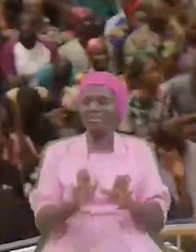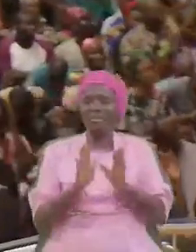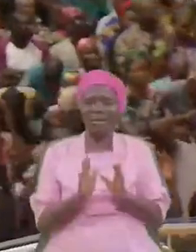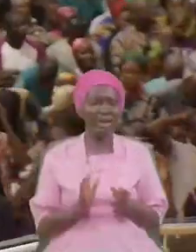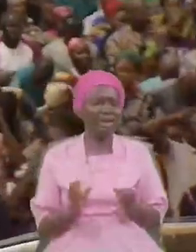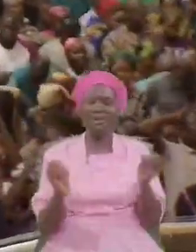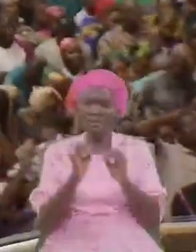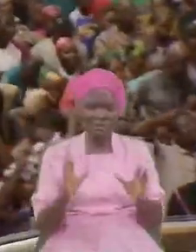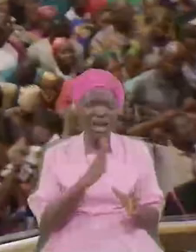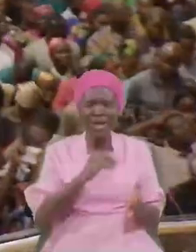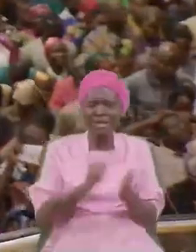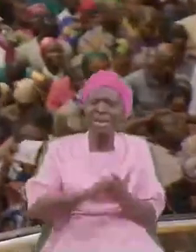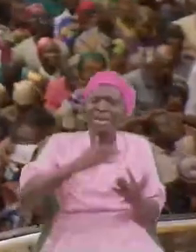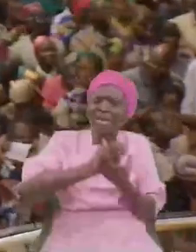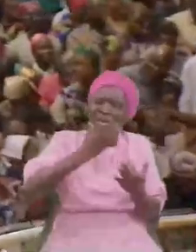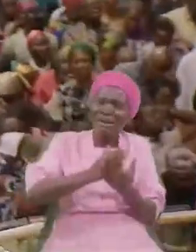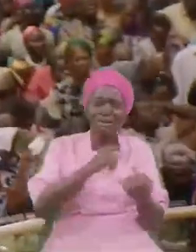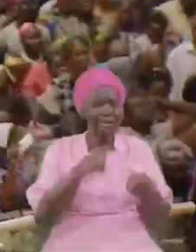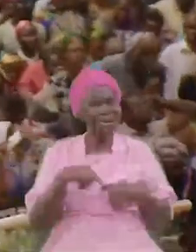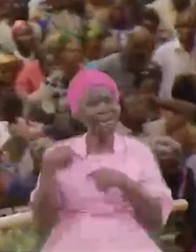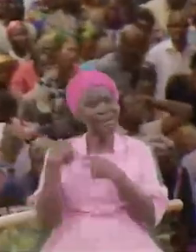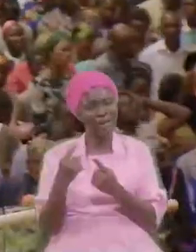Et cela vous dérange. Parlez au Seigneur.